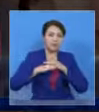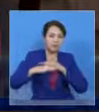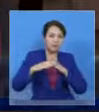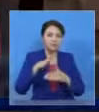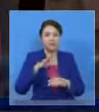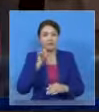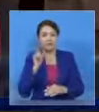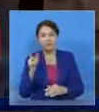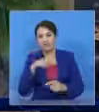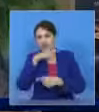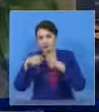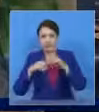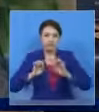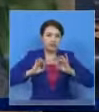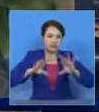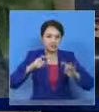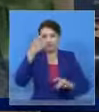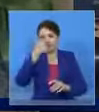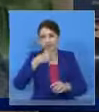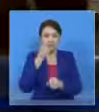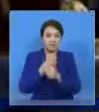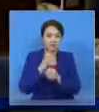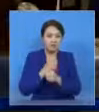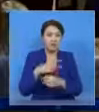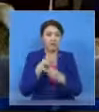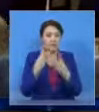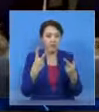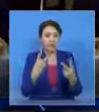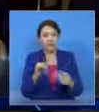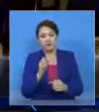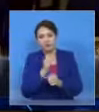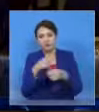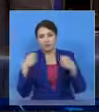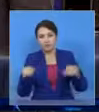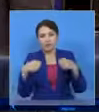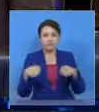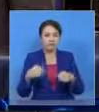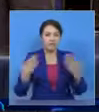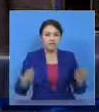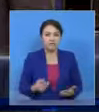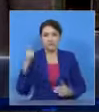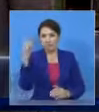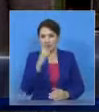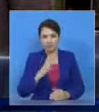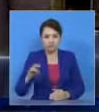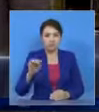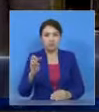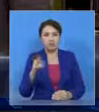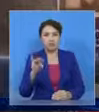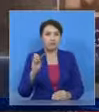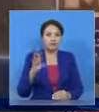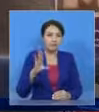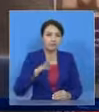которой молодые предприниматели рассказывали о своей деятельности и представили произведенную продукцию житель храм томского района беглянку же